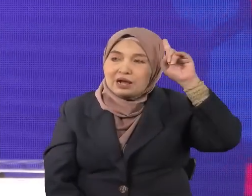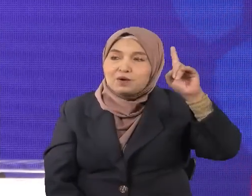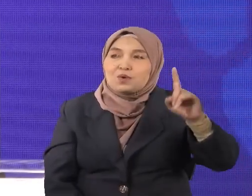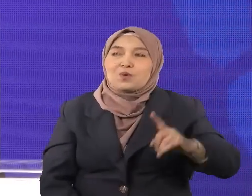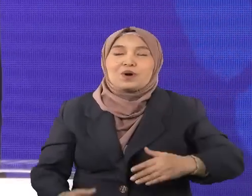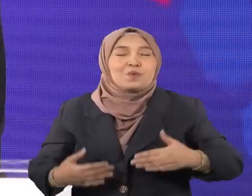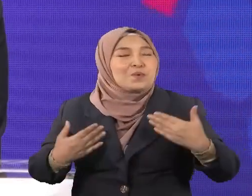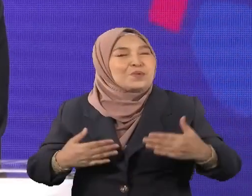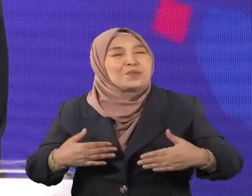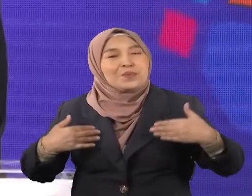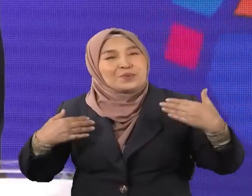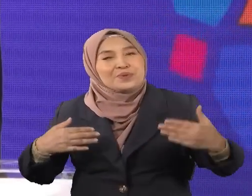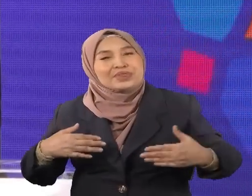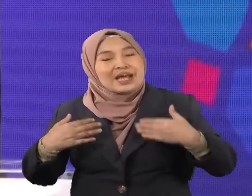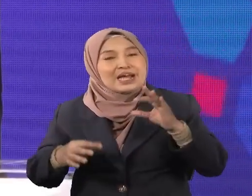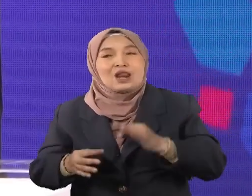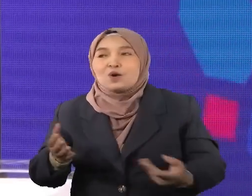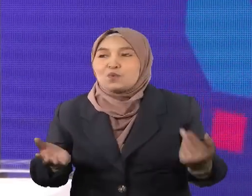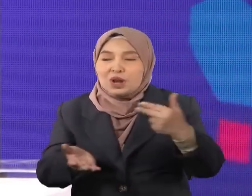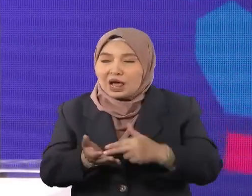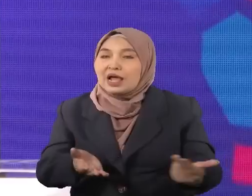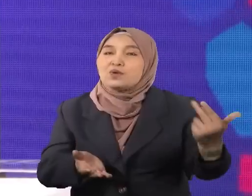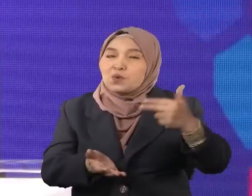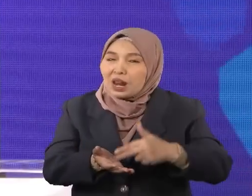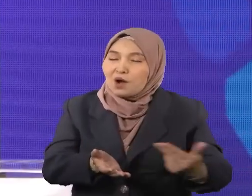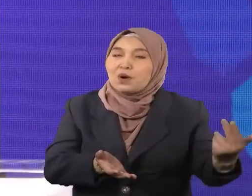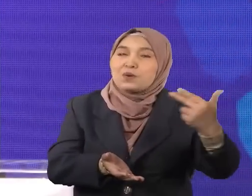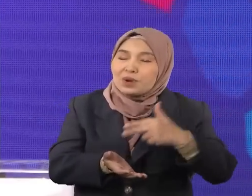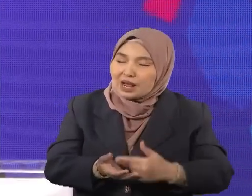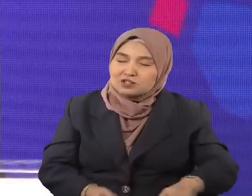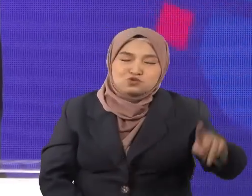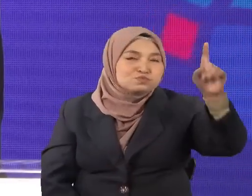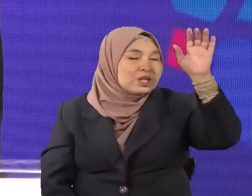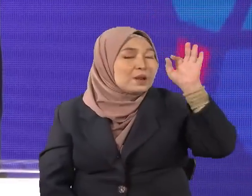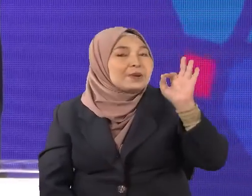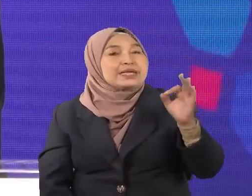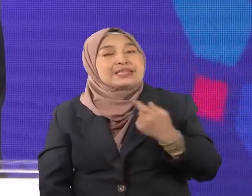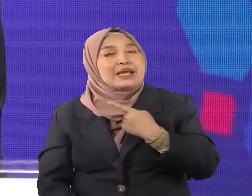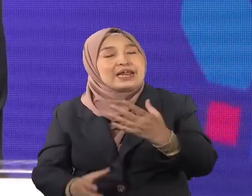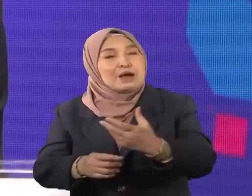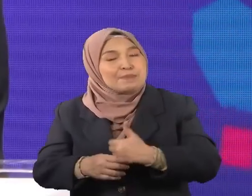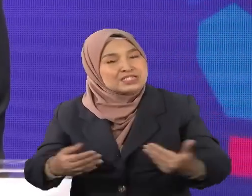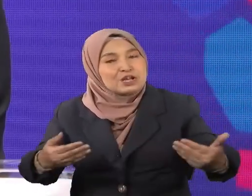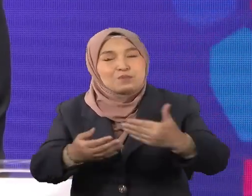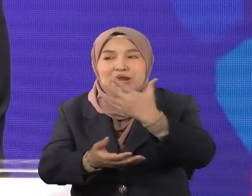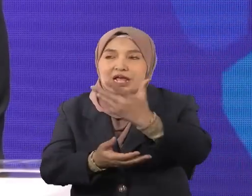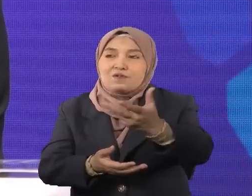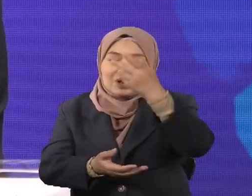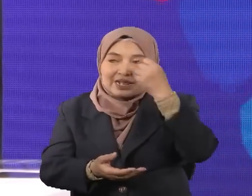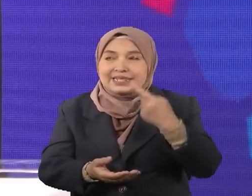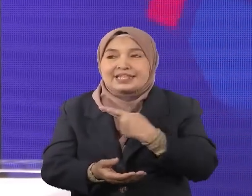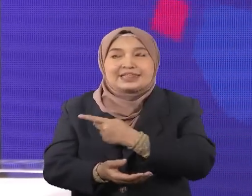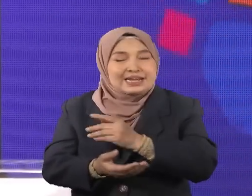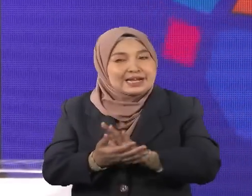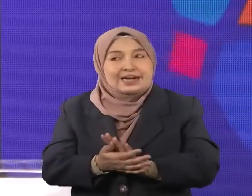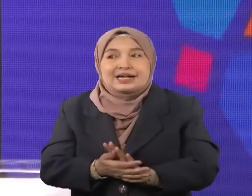Jadi itu seronok. Subhanallah. Itu kalau ulang dan ulang lagi, Subhanallah, kita akan dapat sambung lagi hafalan kita insyaAllah. Tak ada